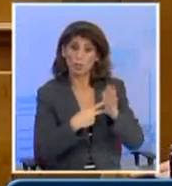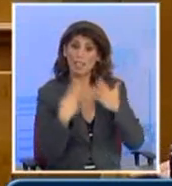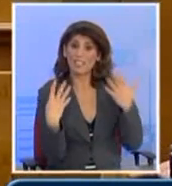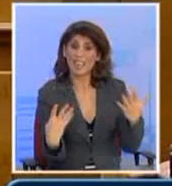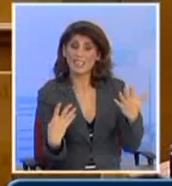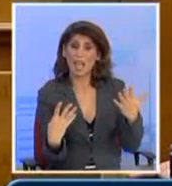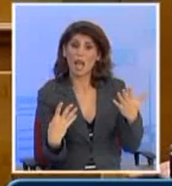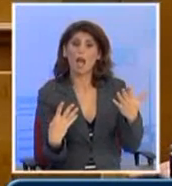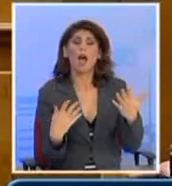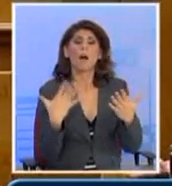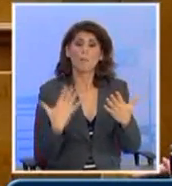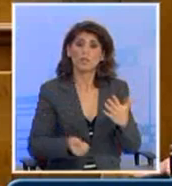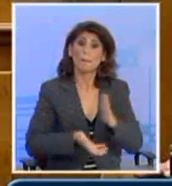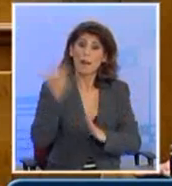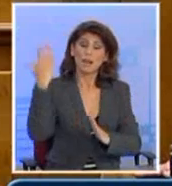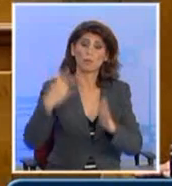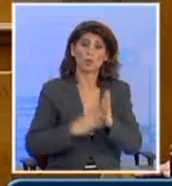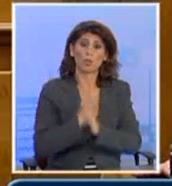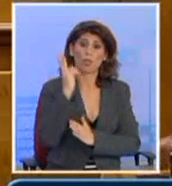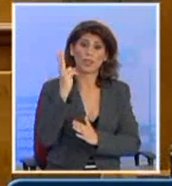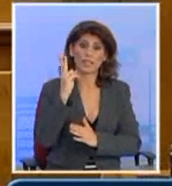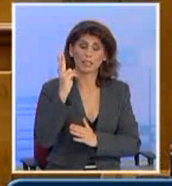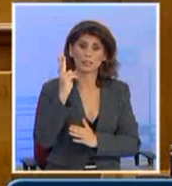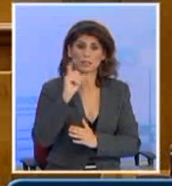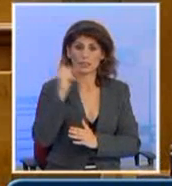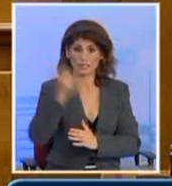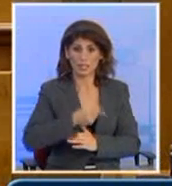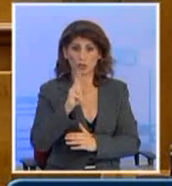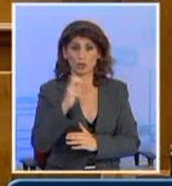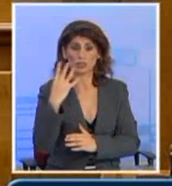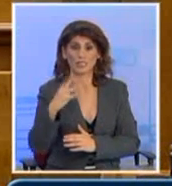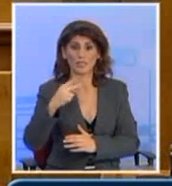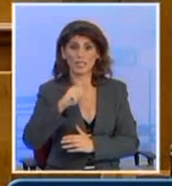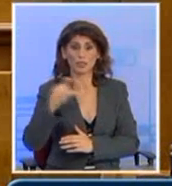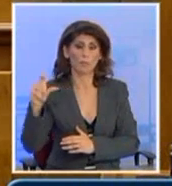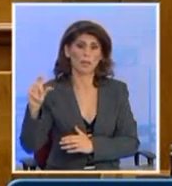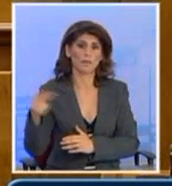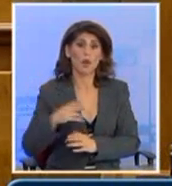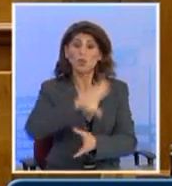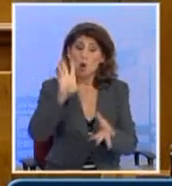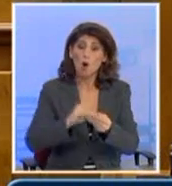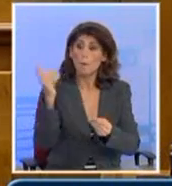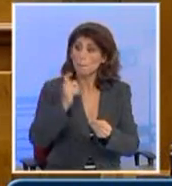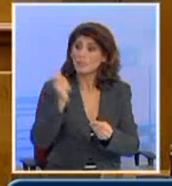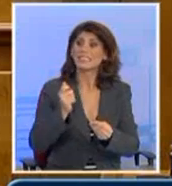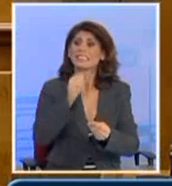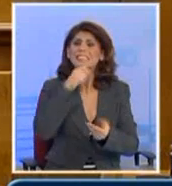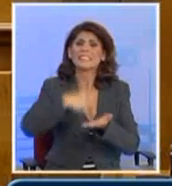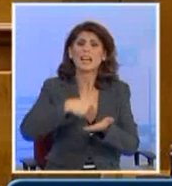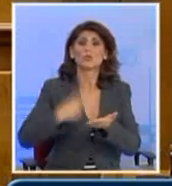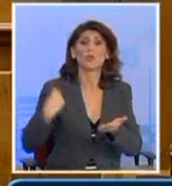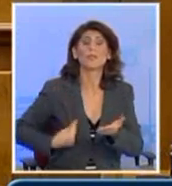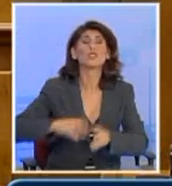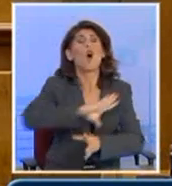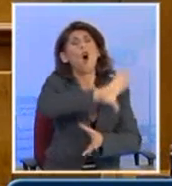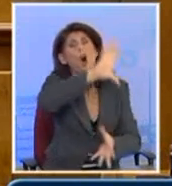είχε ξεπεράσει το 12%, τα 24 δισεκατομμύρια, όσο όλοι οι μισθοί και οι συντάξεις του δημοσίου, όλες